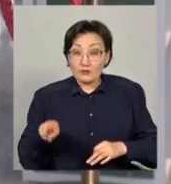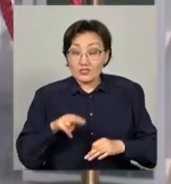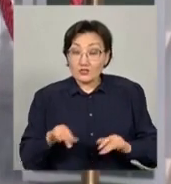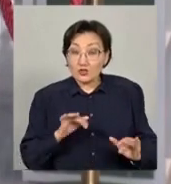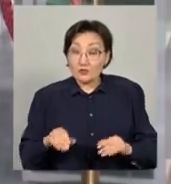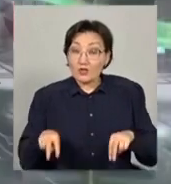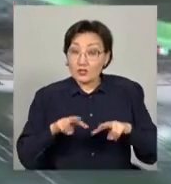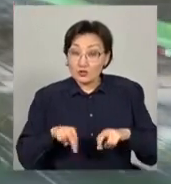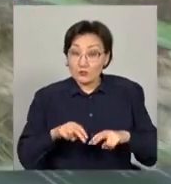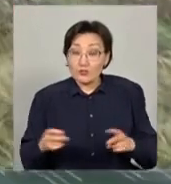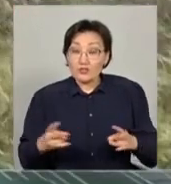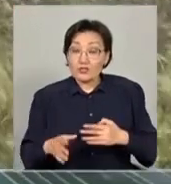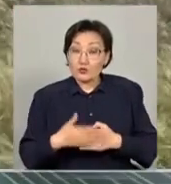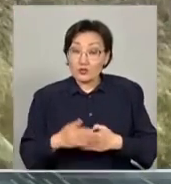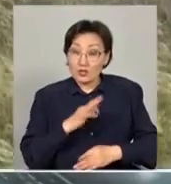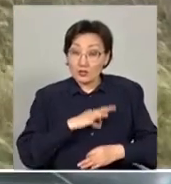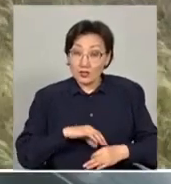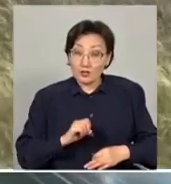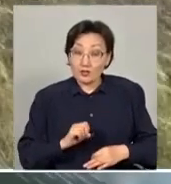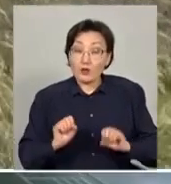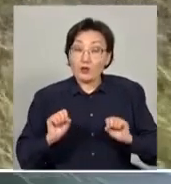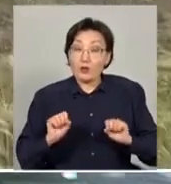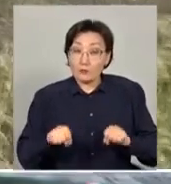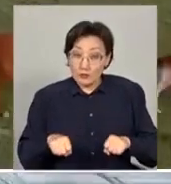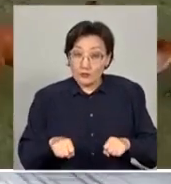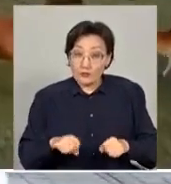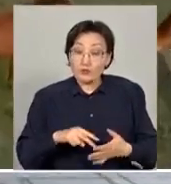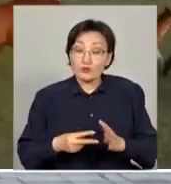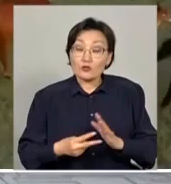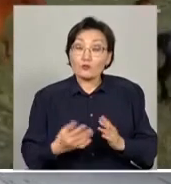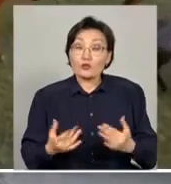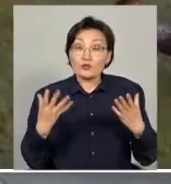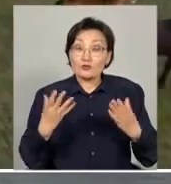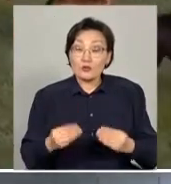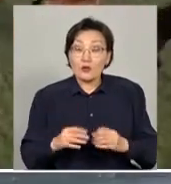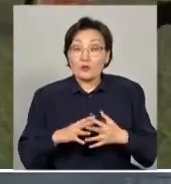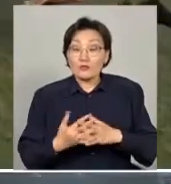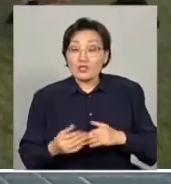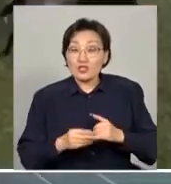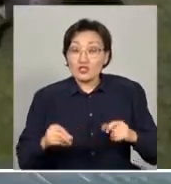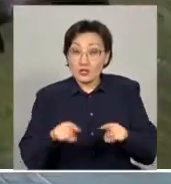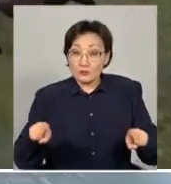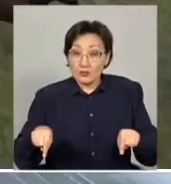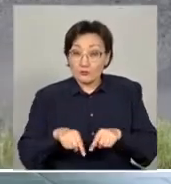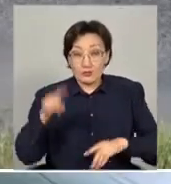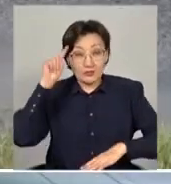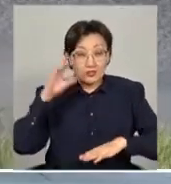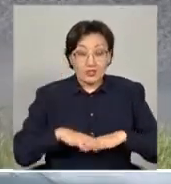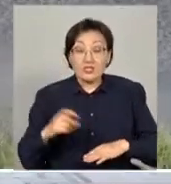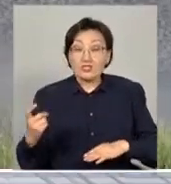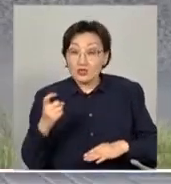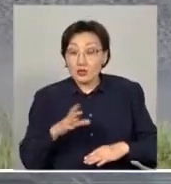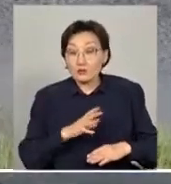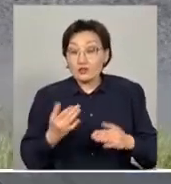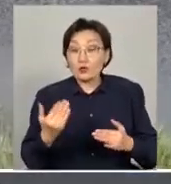істерді қарау мен тиісті жазалар қолдану өкілеттігін беру көзделген. Яғни бүгінге дейін елді мекендердегі жерге әкімдер қожалық етіп